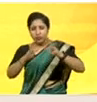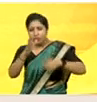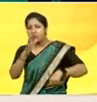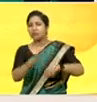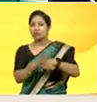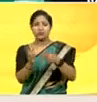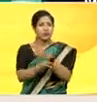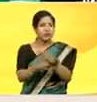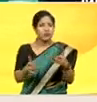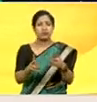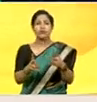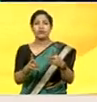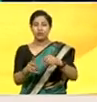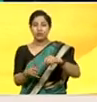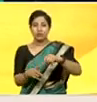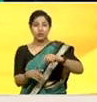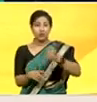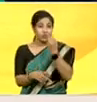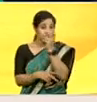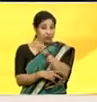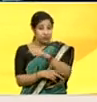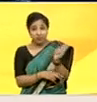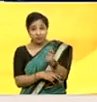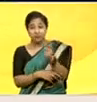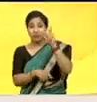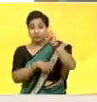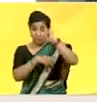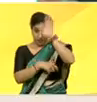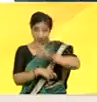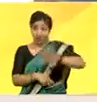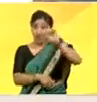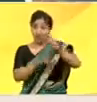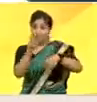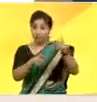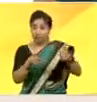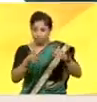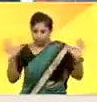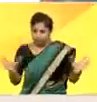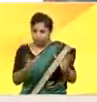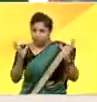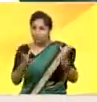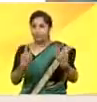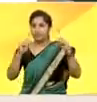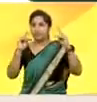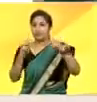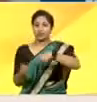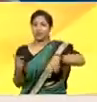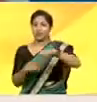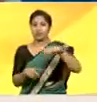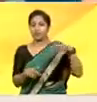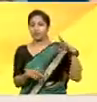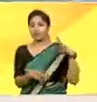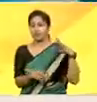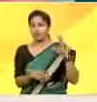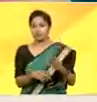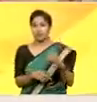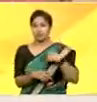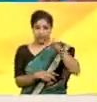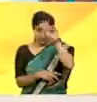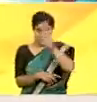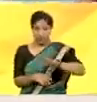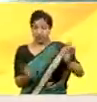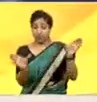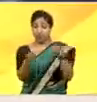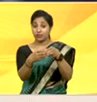में भारतीय खिलाड़ियों का उत्साह बढ़ाने का इंतजार कर रहे होंगे। मैं भारतीय दल